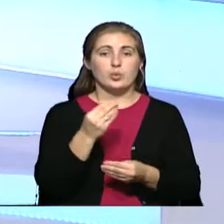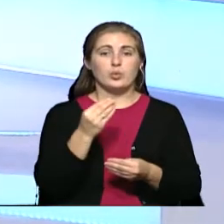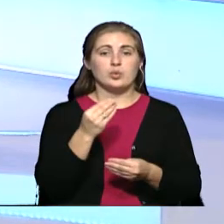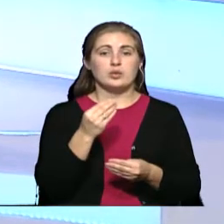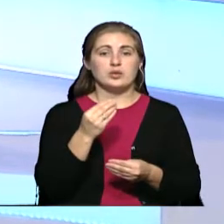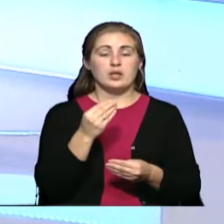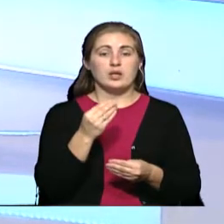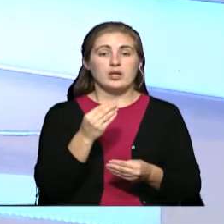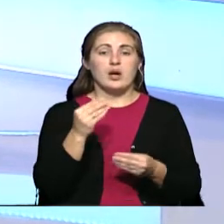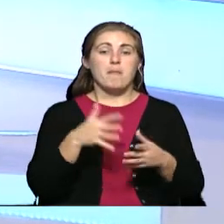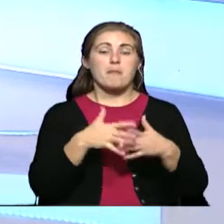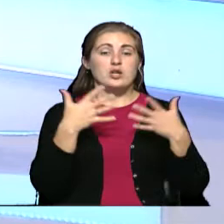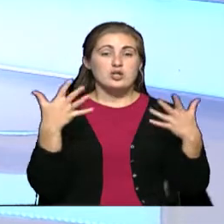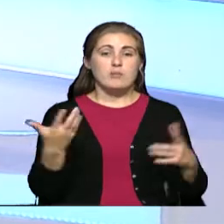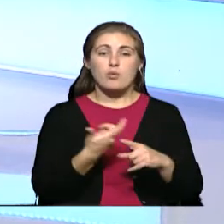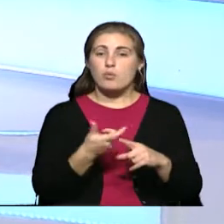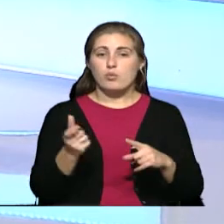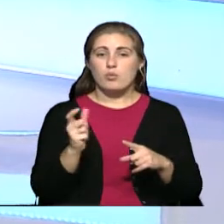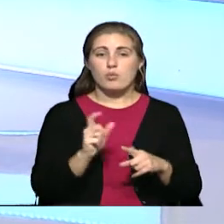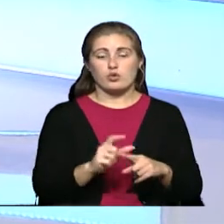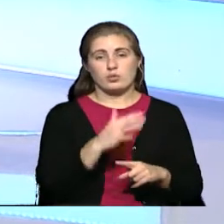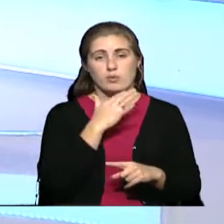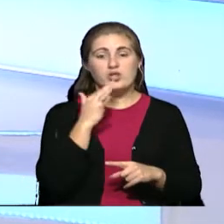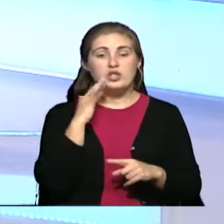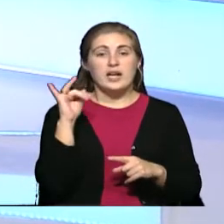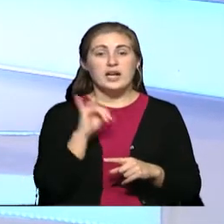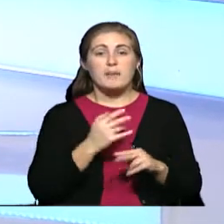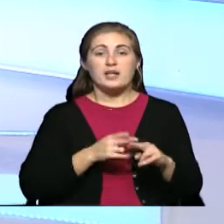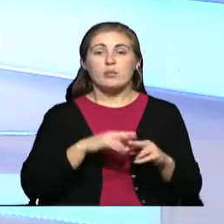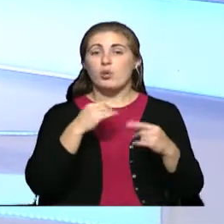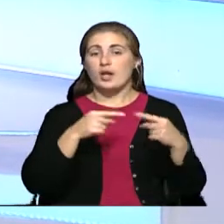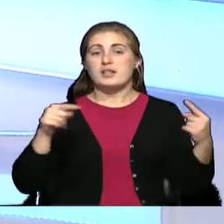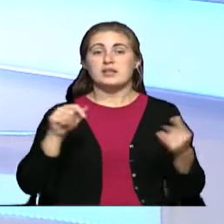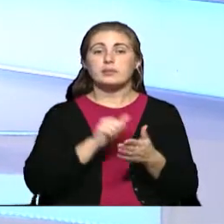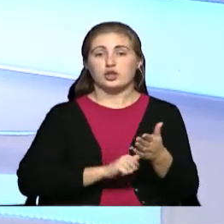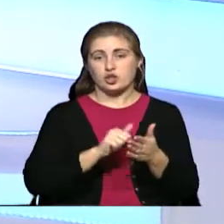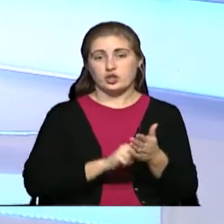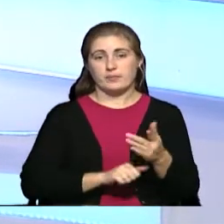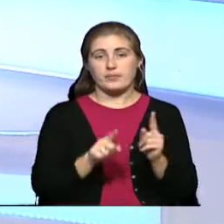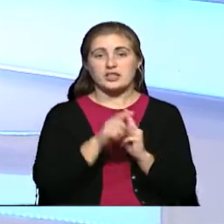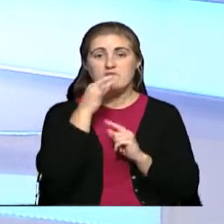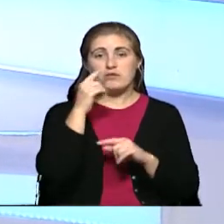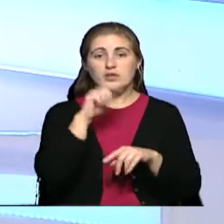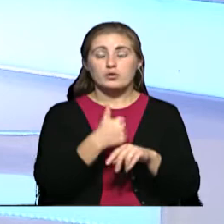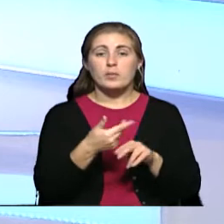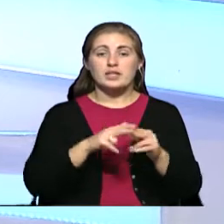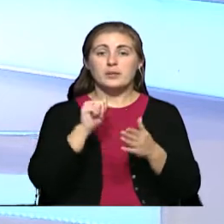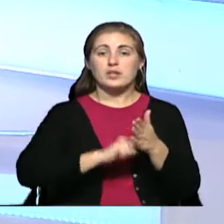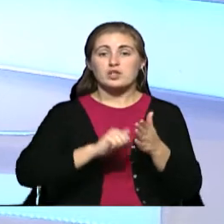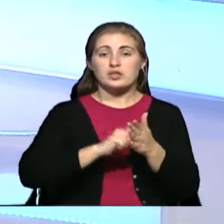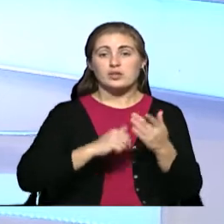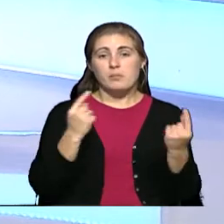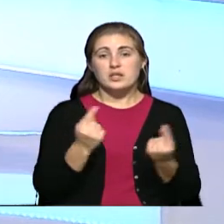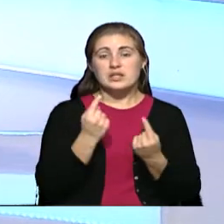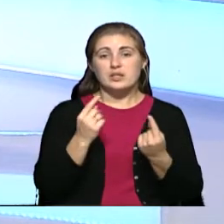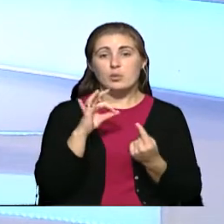так далее. Масштабы очень большие, поэтому по разным причинам, скажем так, в основном эти причины объективные, потому